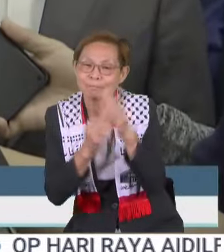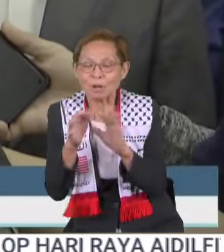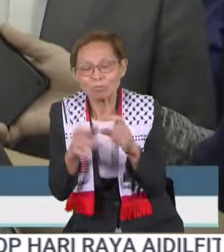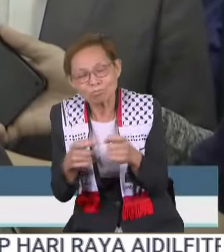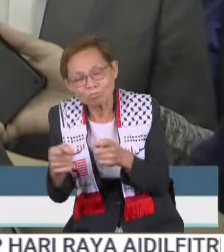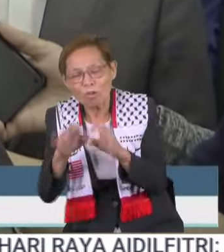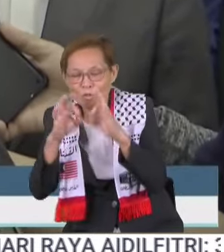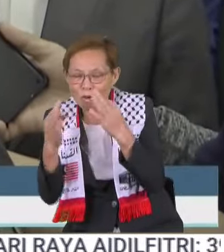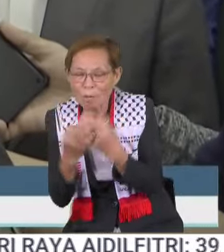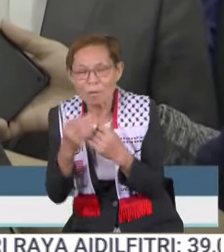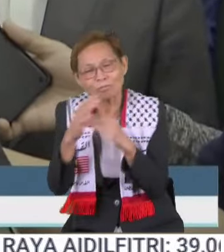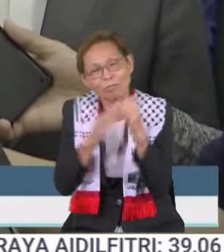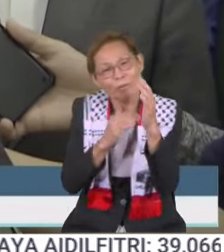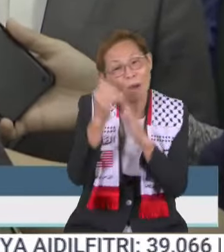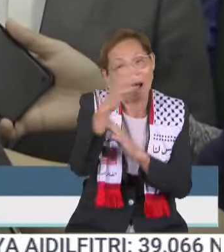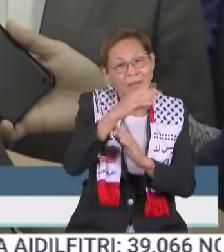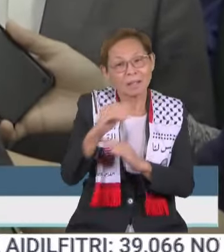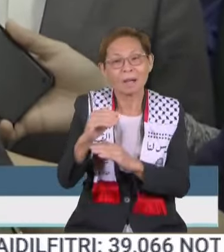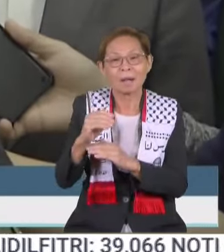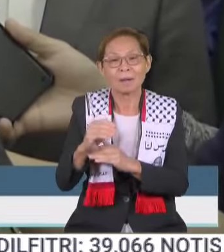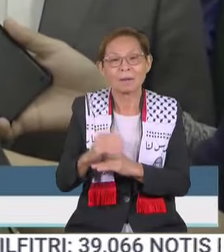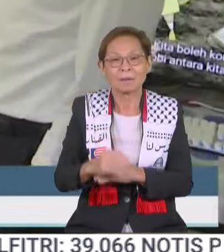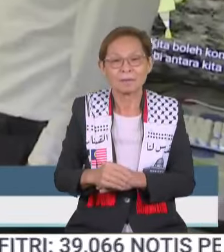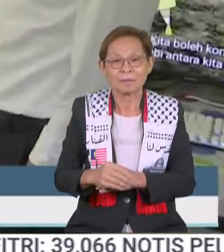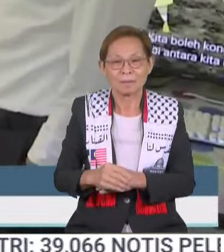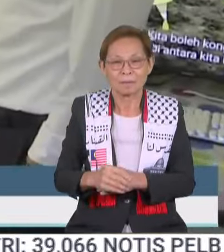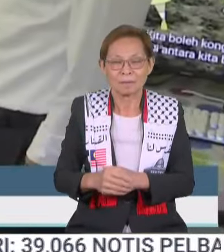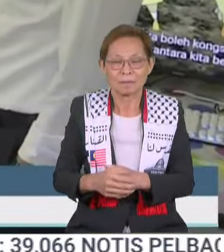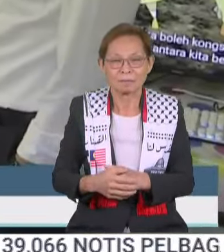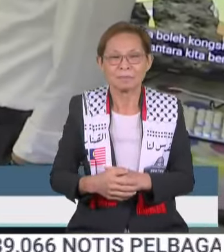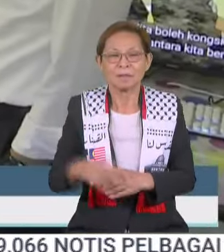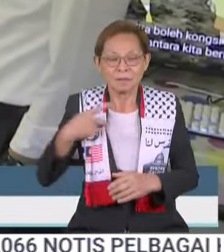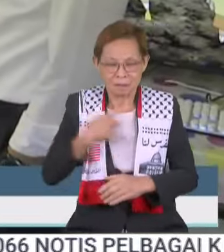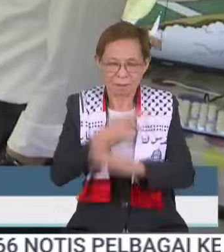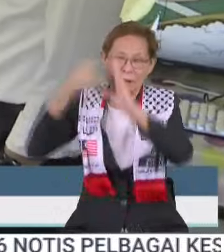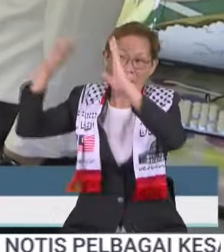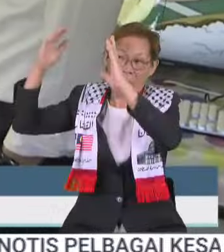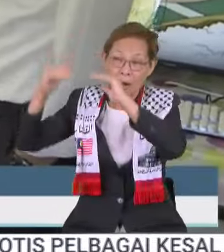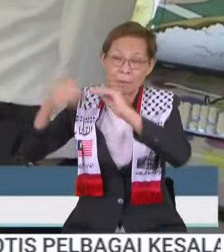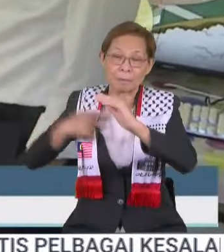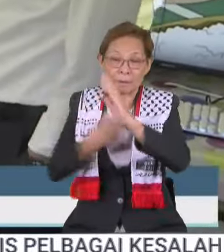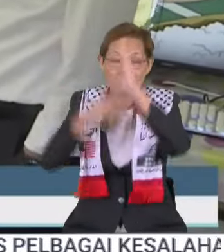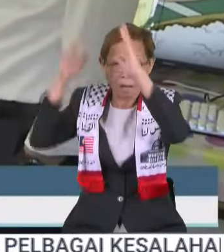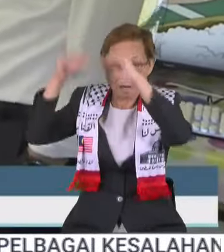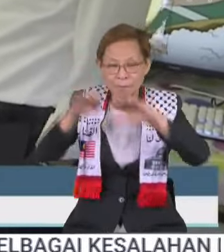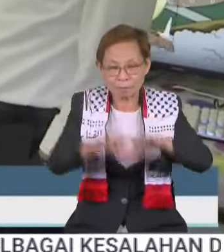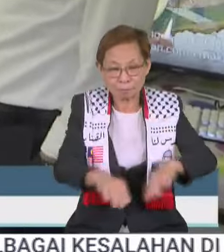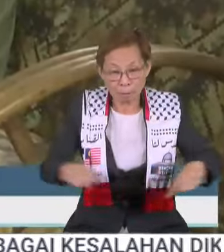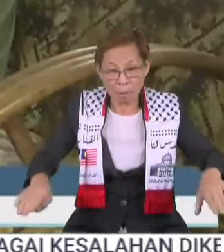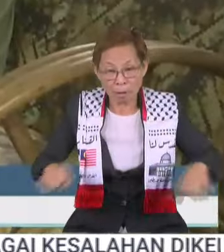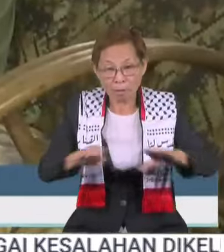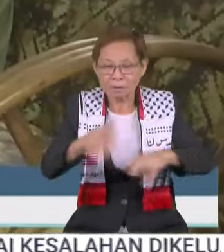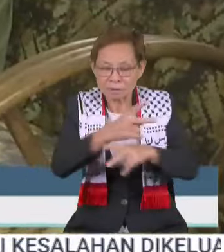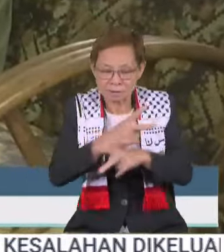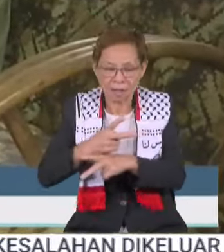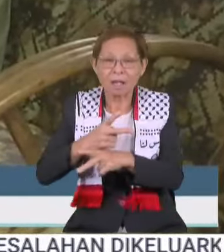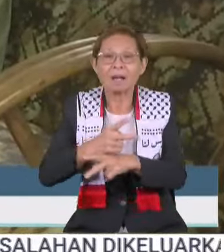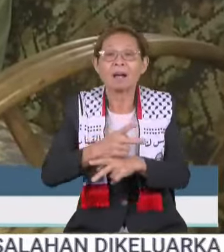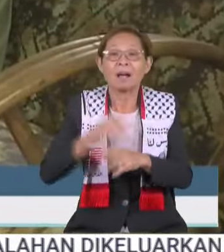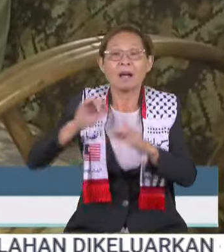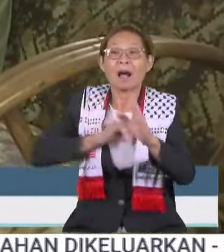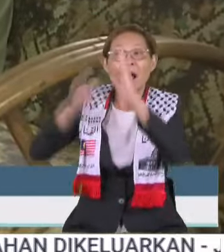Dan mereka dapat memberi pendidikan anak-anak mereka. Dan kita mengharapkan mereka juga dapat menjaga rumah ini dengan